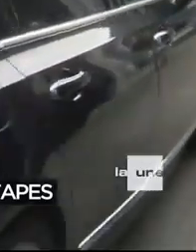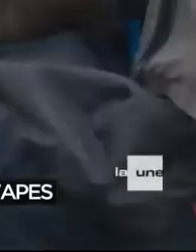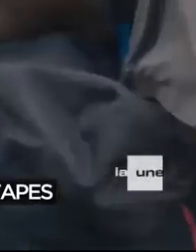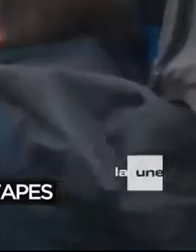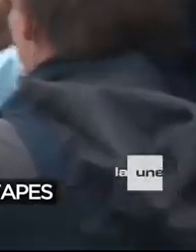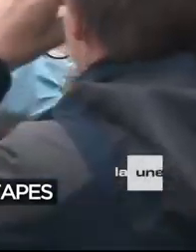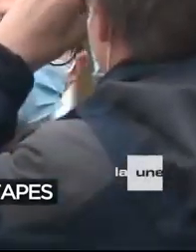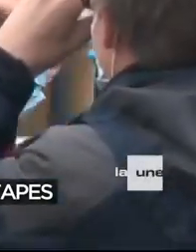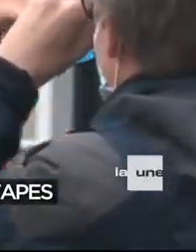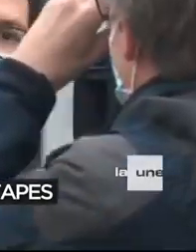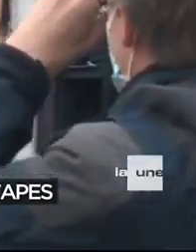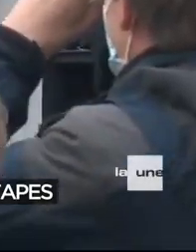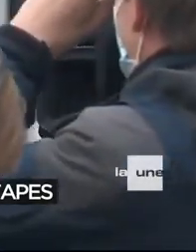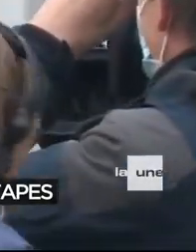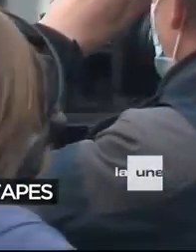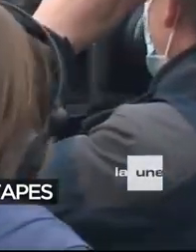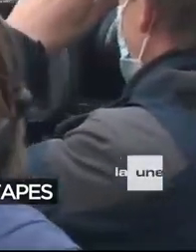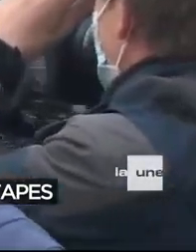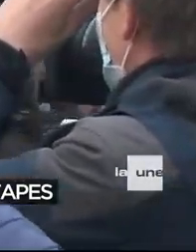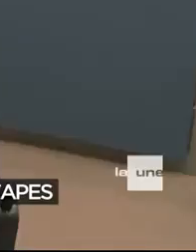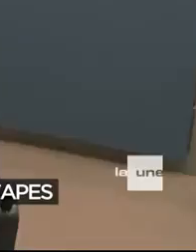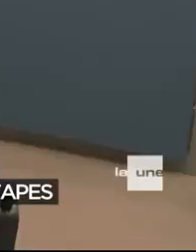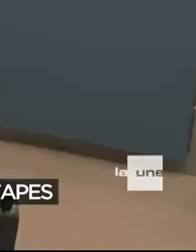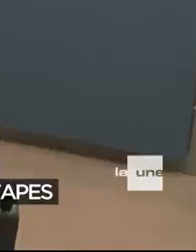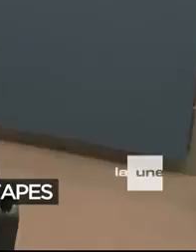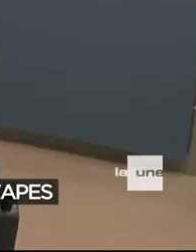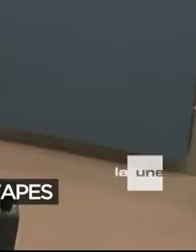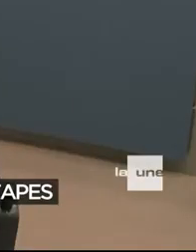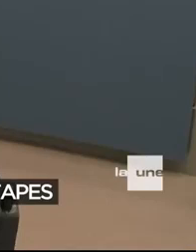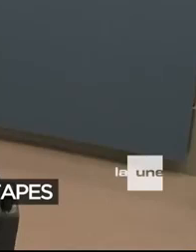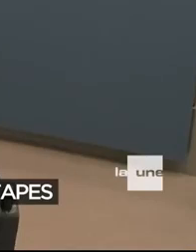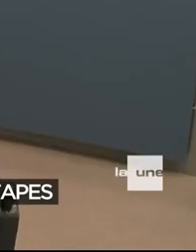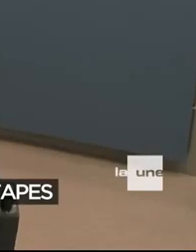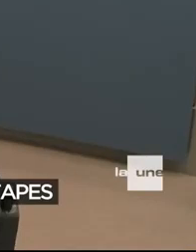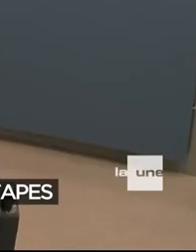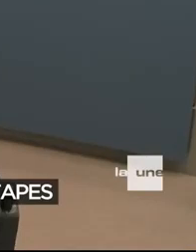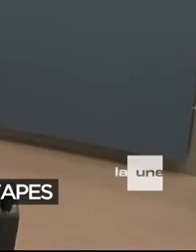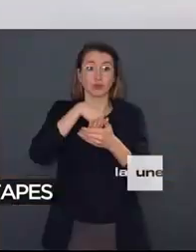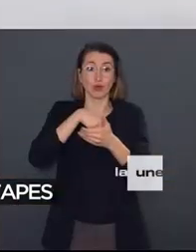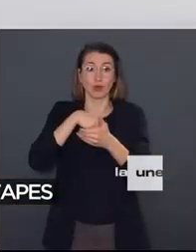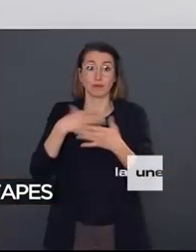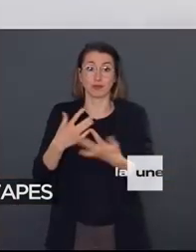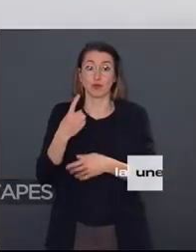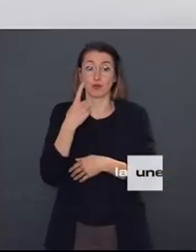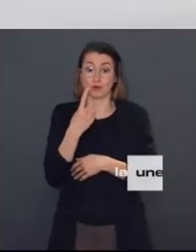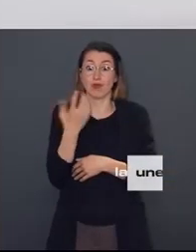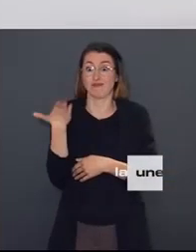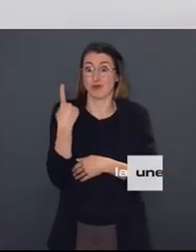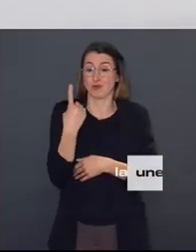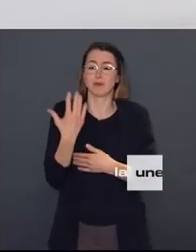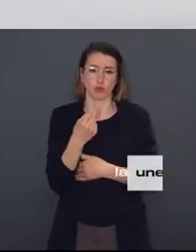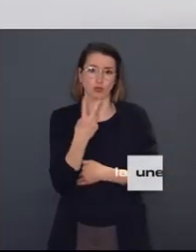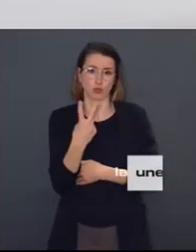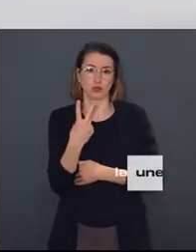quant à l'évolution à donner aux mesures sanitaires. Cela n'a clairement pas été simple d'aboutir. On n'oublie personne quand